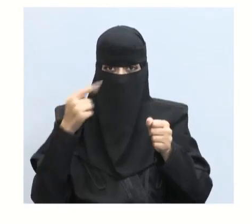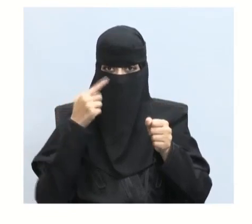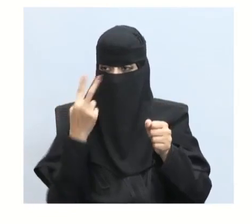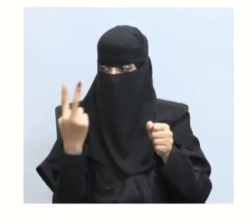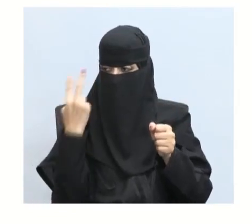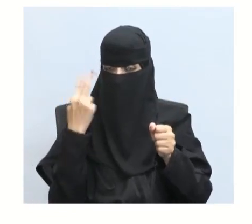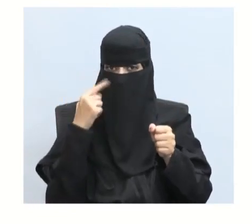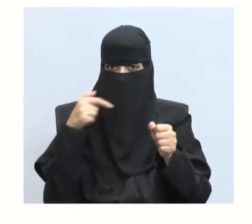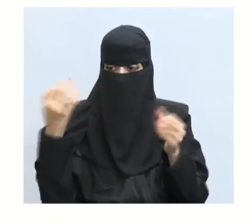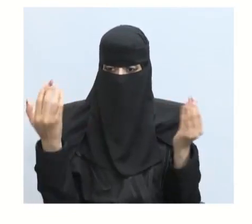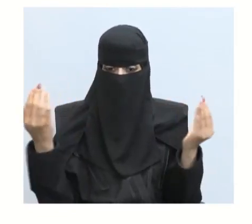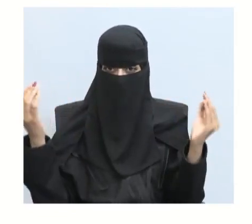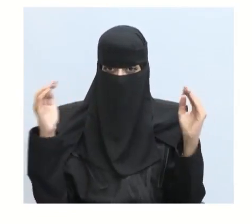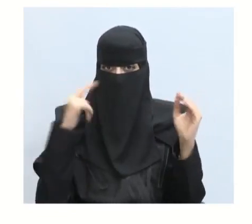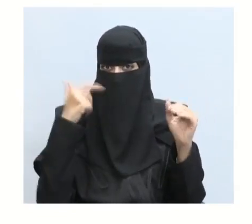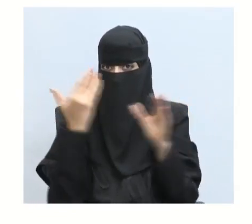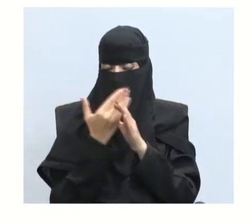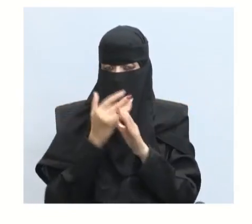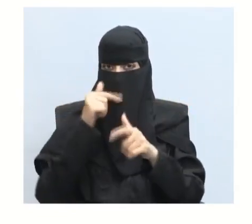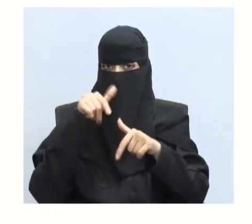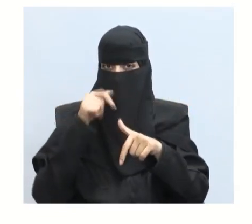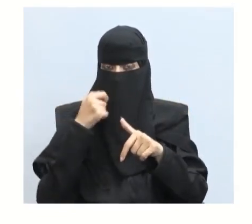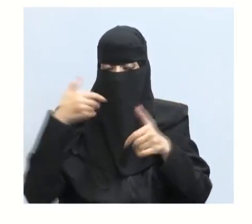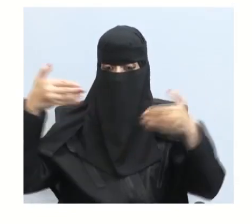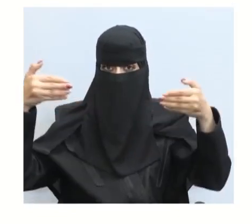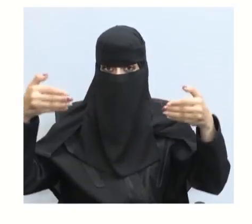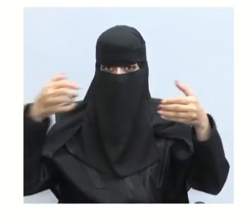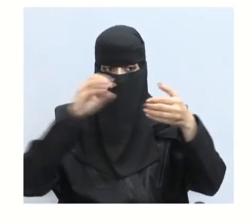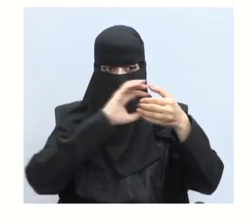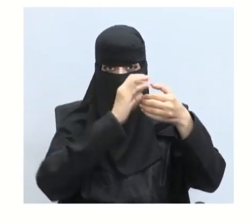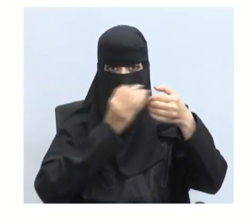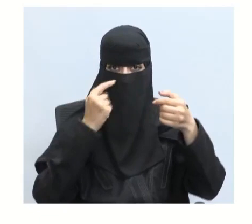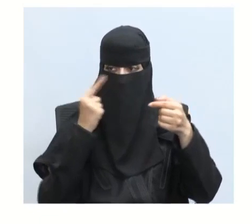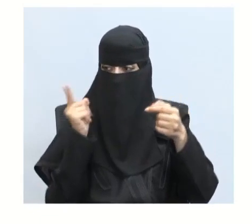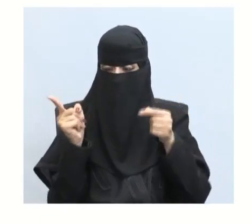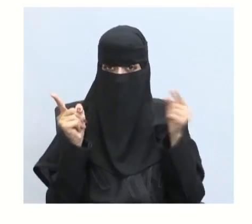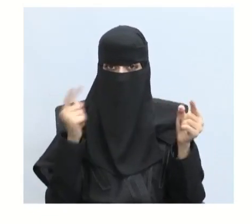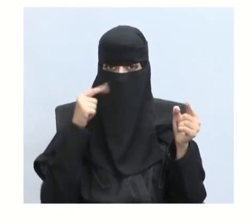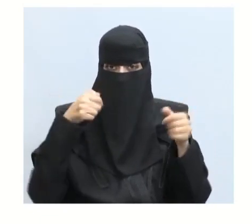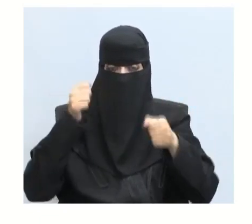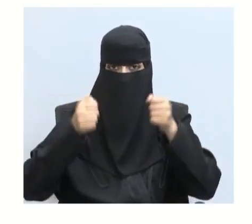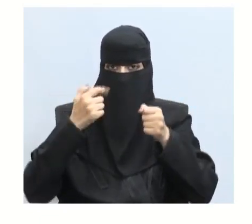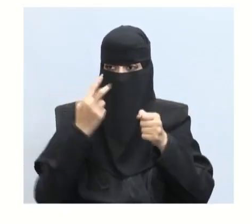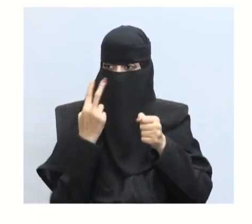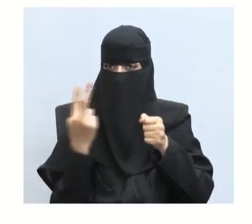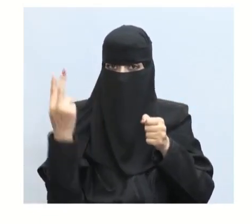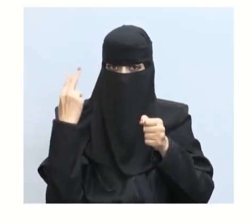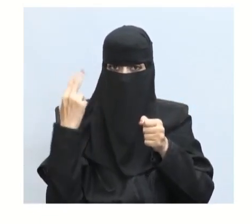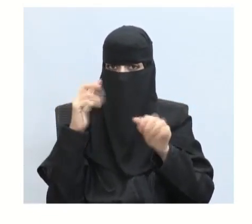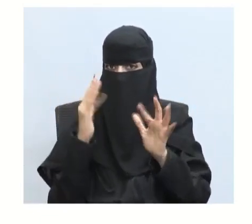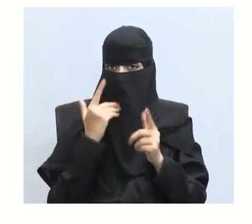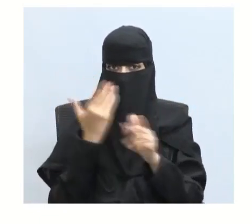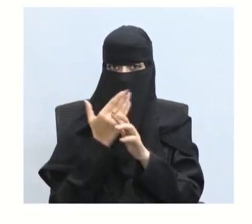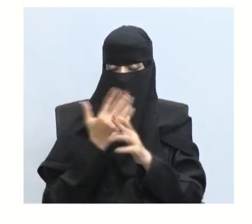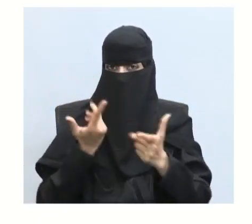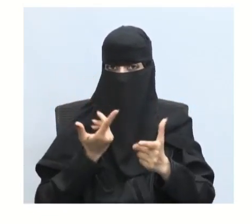لماذا علل لماذا تستخدم المرايا المحدبه على جوانب السيارات للرؤيه الخلفيه